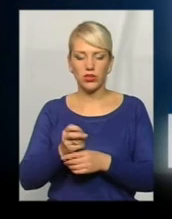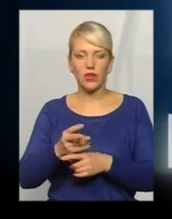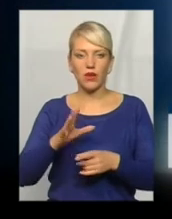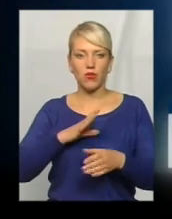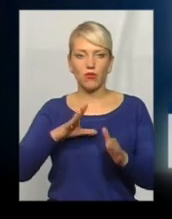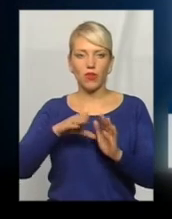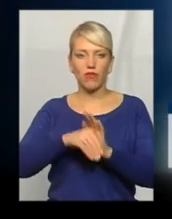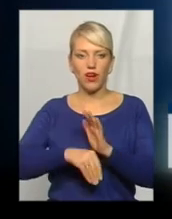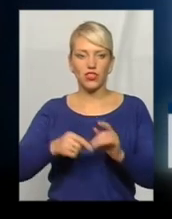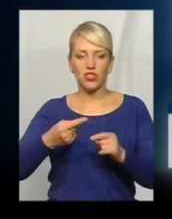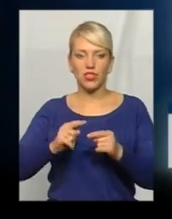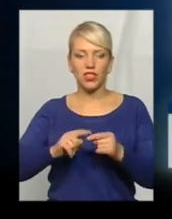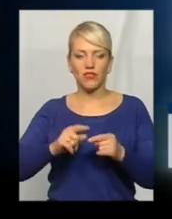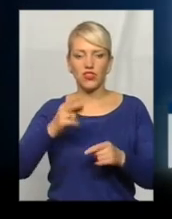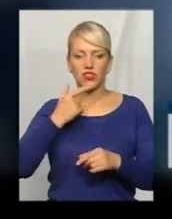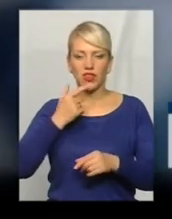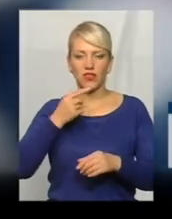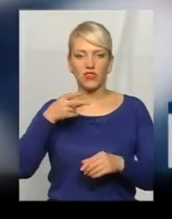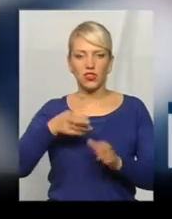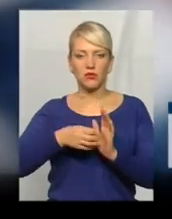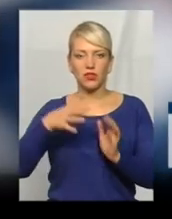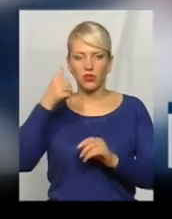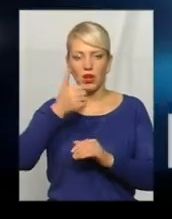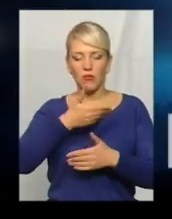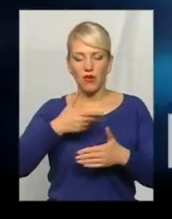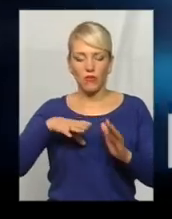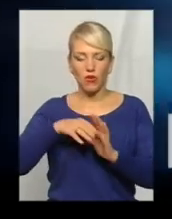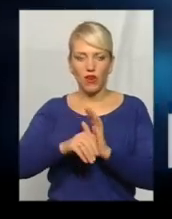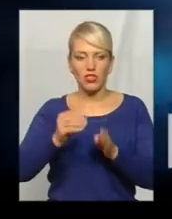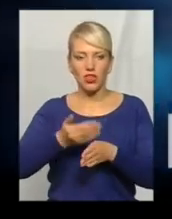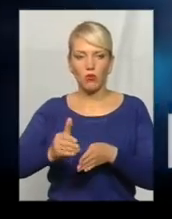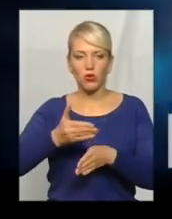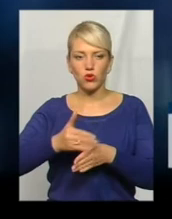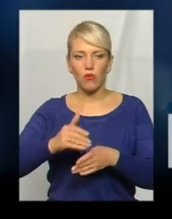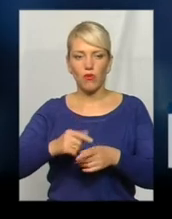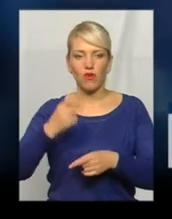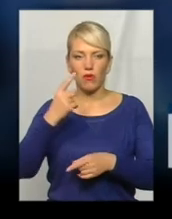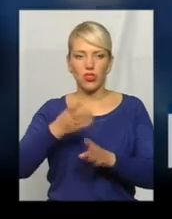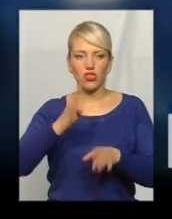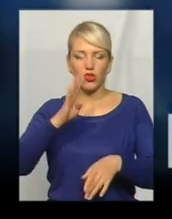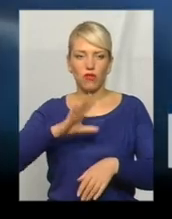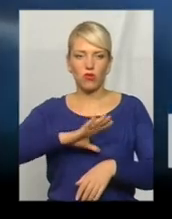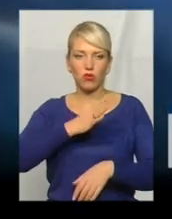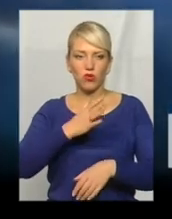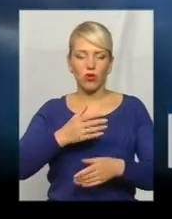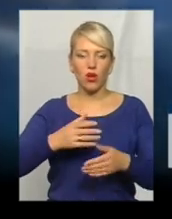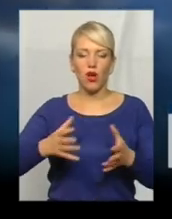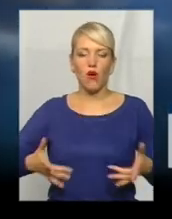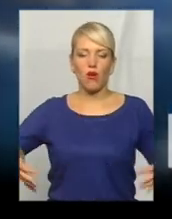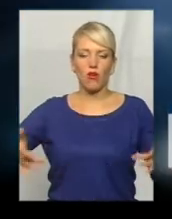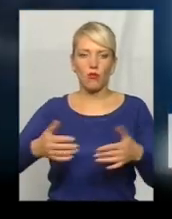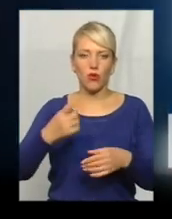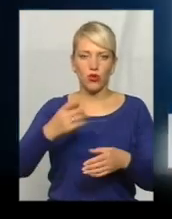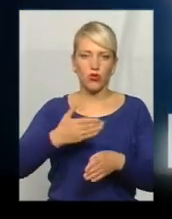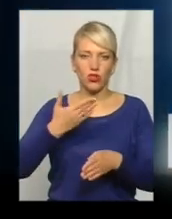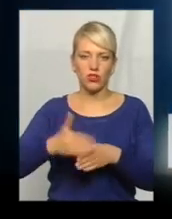червня 2015 року. Ми запроваджували його поступово, тобто першочергово було охоплено одну